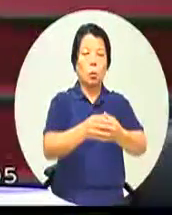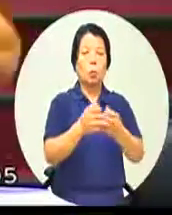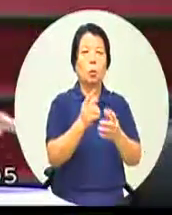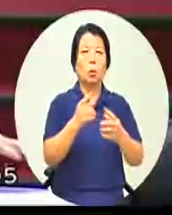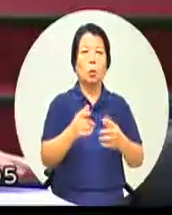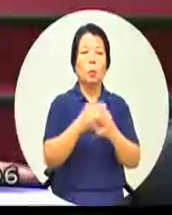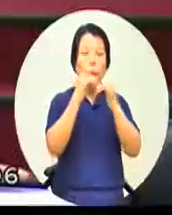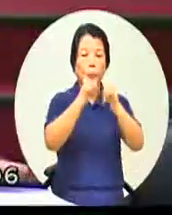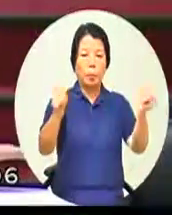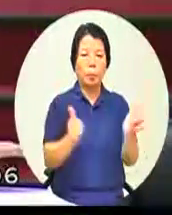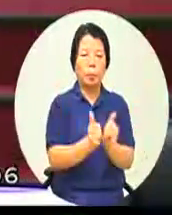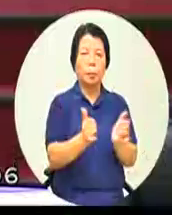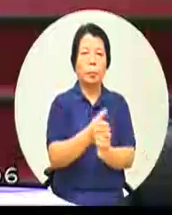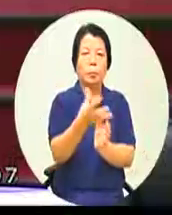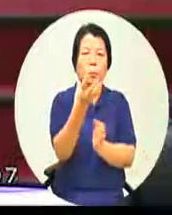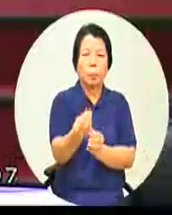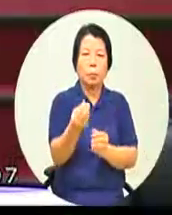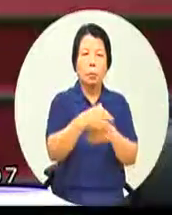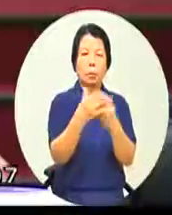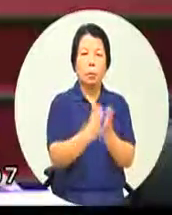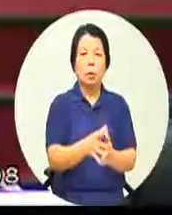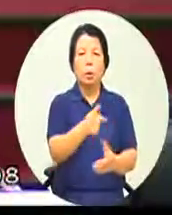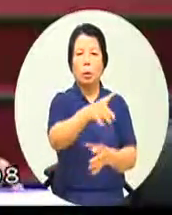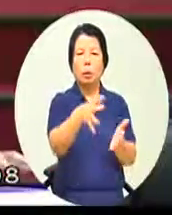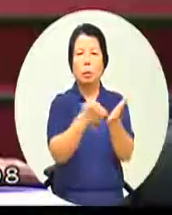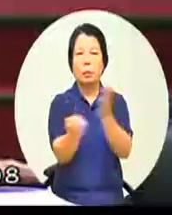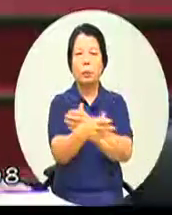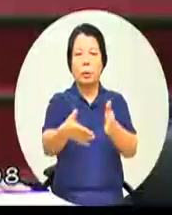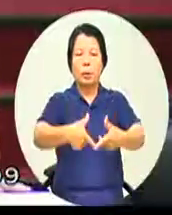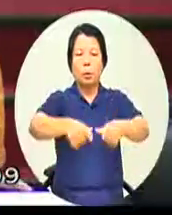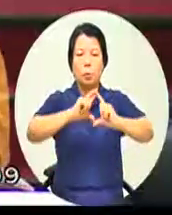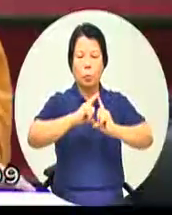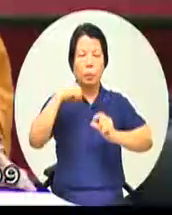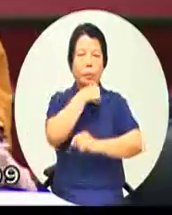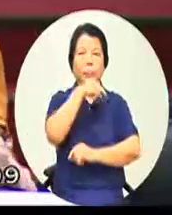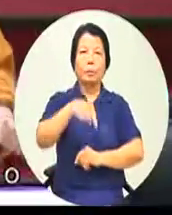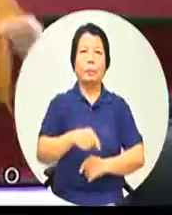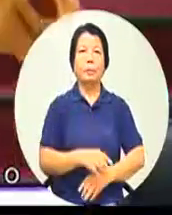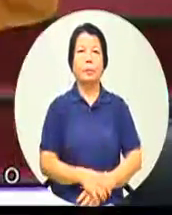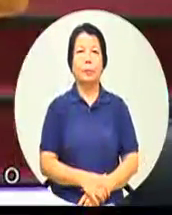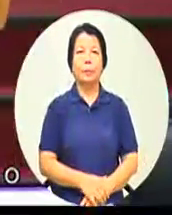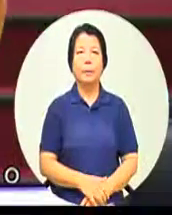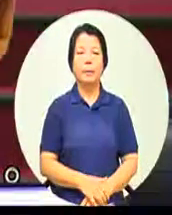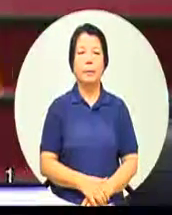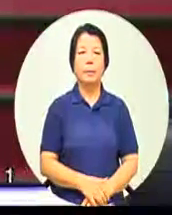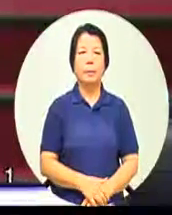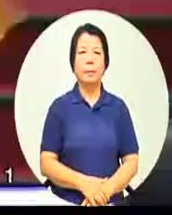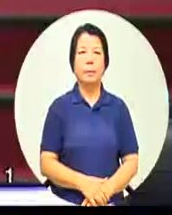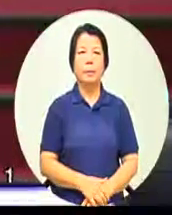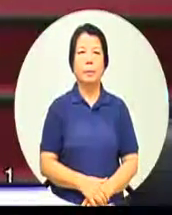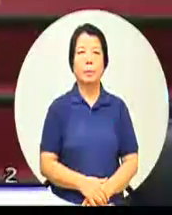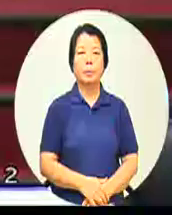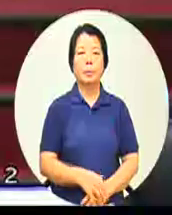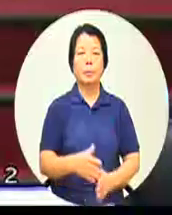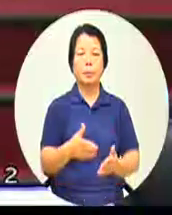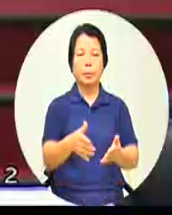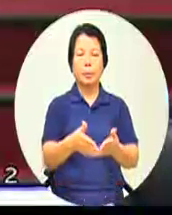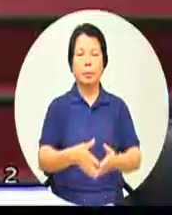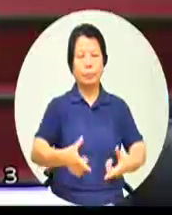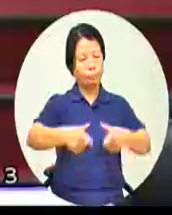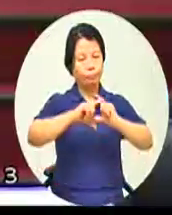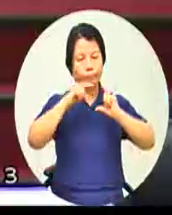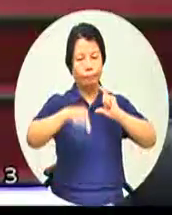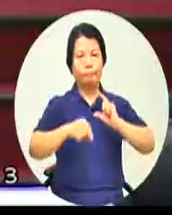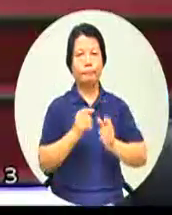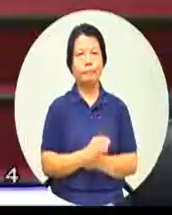咱原住民拆掉打道回府呢，我搁杀国语类呢，打道回府安尼关门出户，